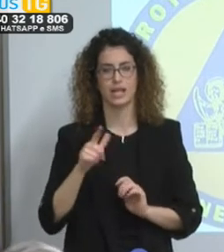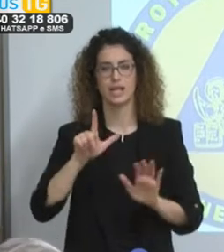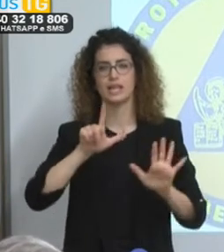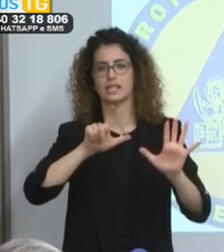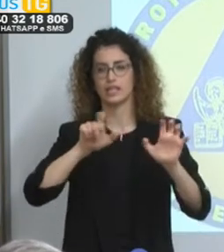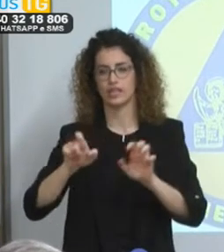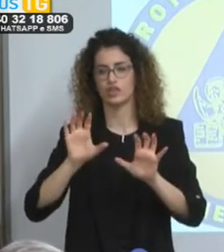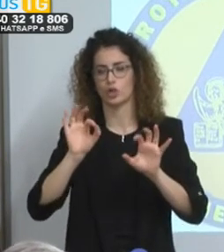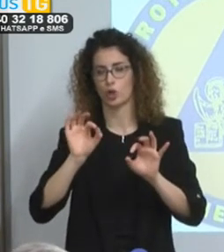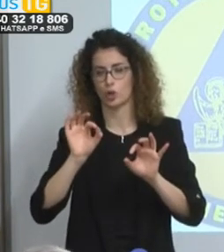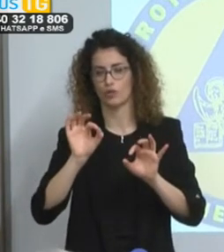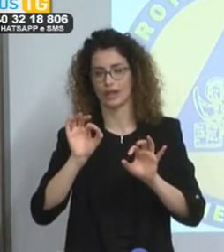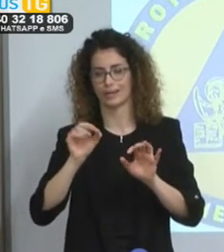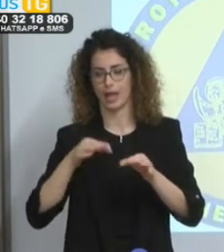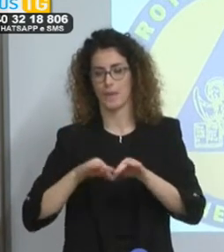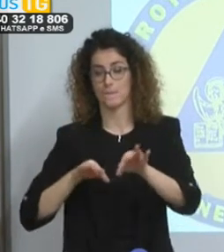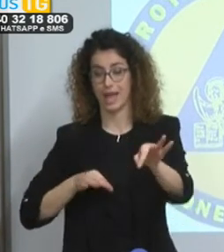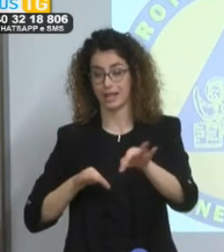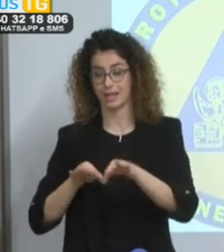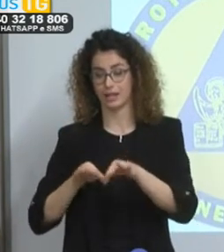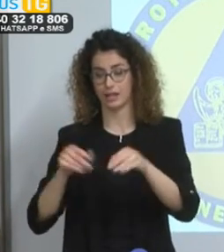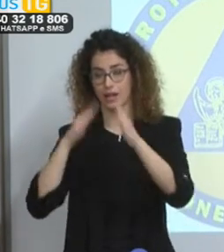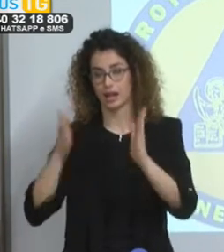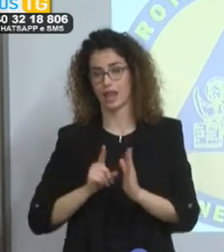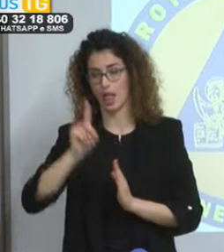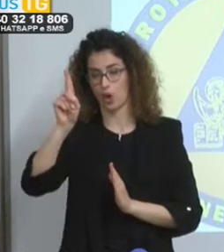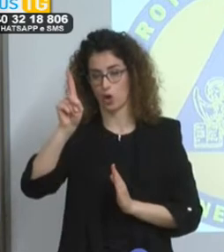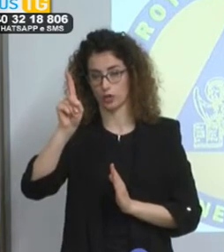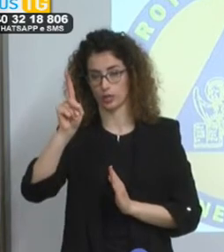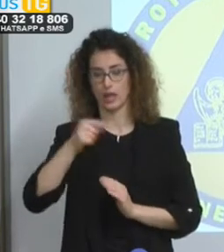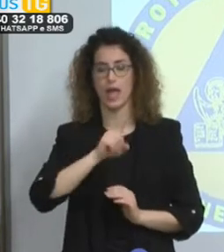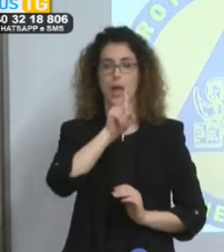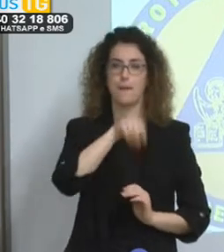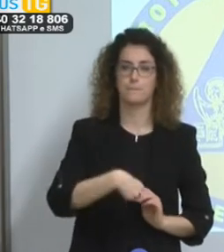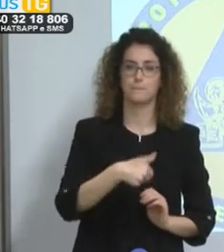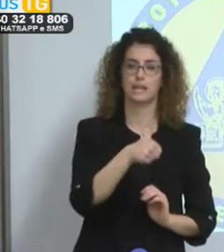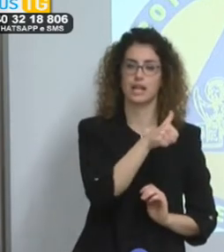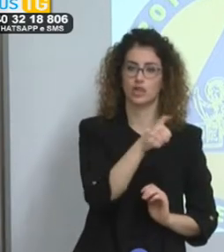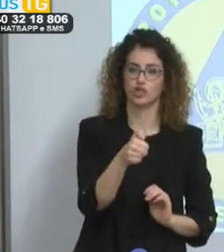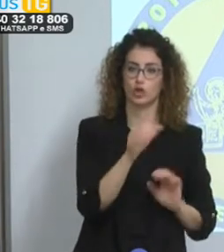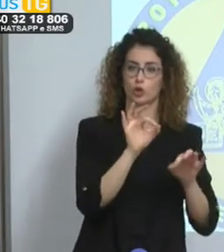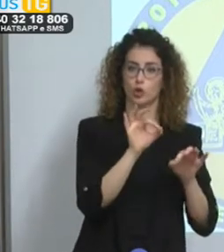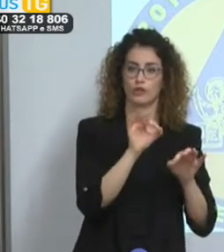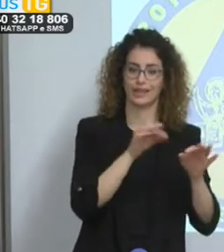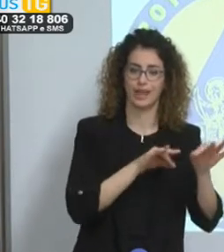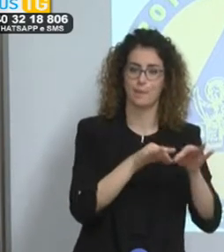metri lineari nella canna nord e 1190 metri nella canna sud.